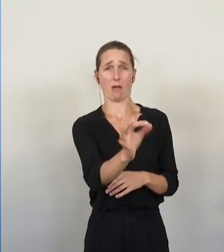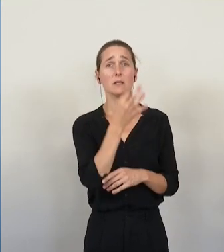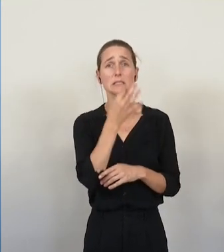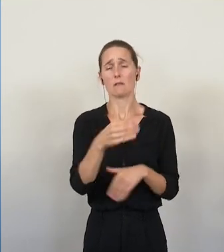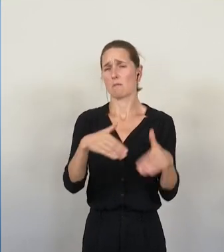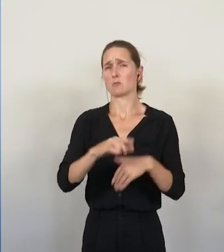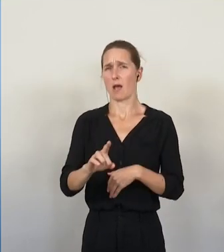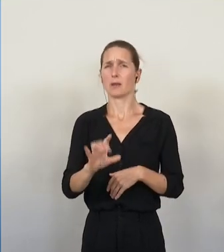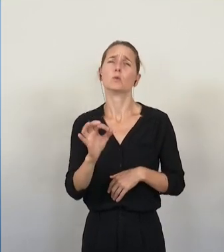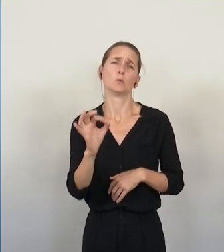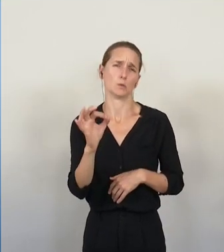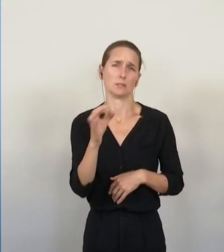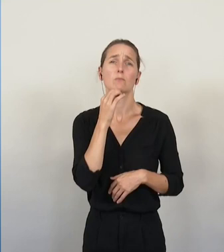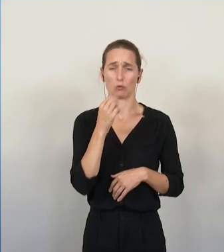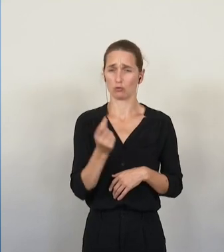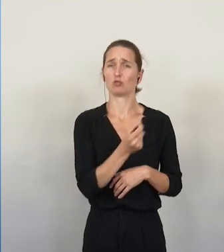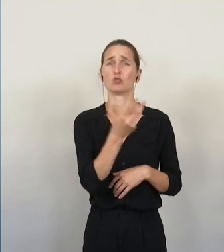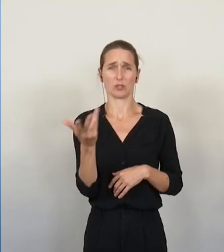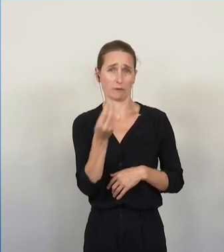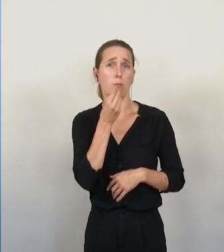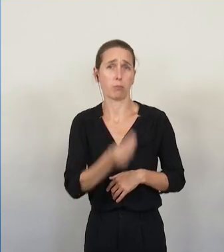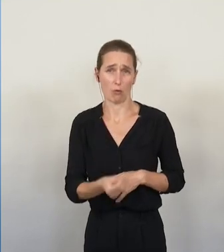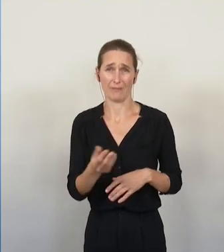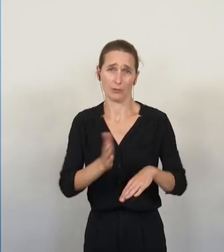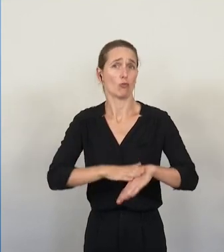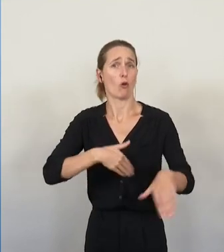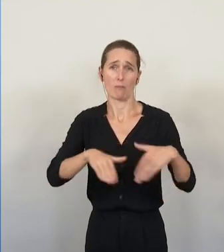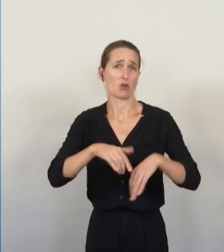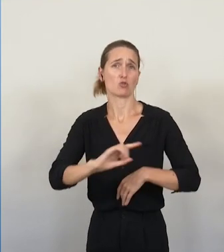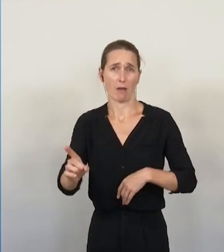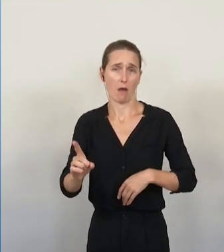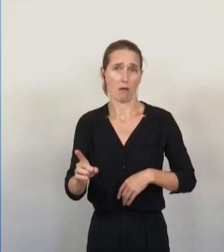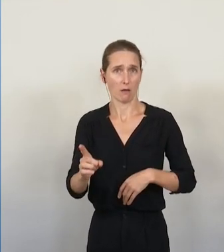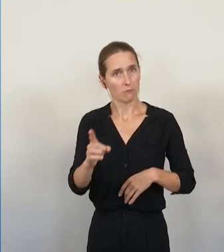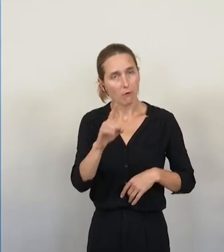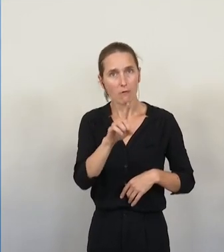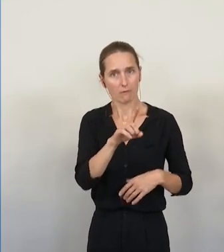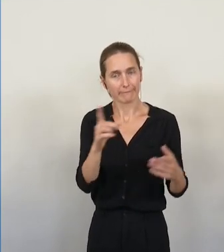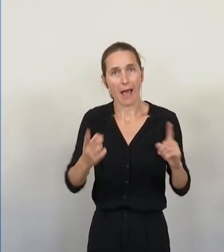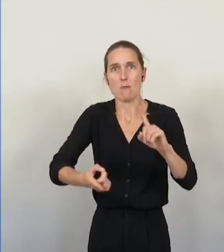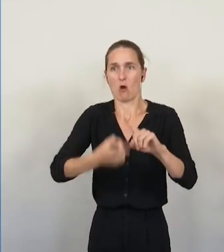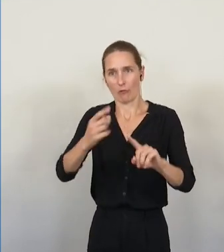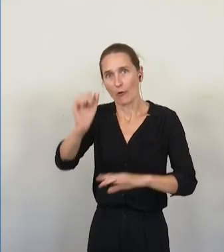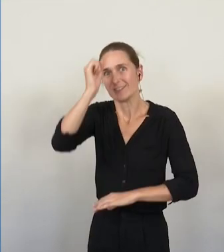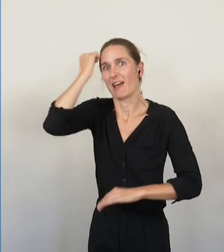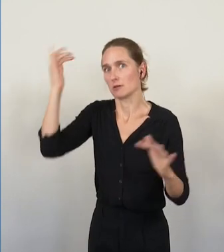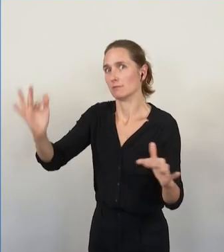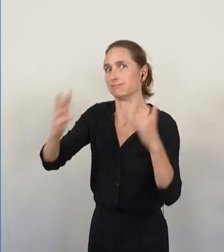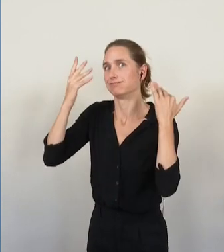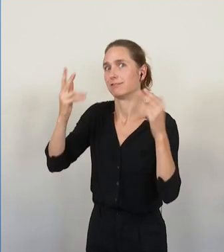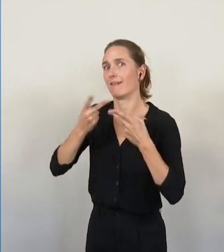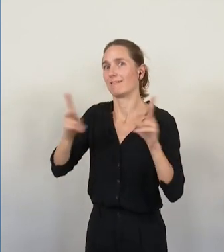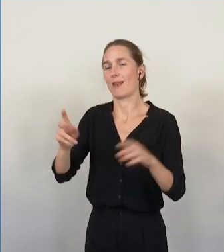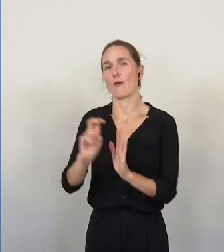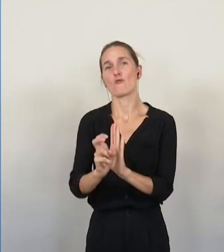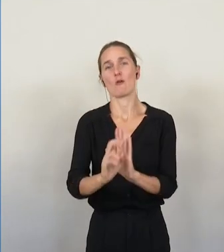disant mais si vous avez bien le bon nombre sur Grenoble il est urgent que vous fassiez une à Grenoble je cite toujours